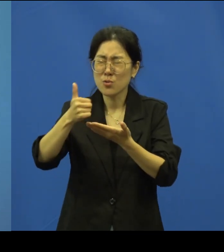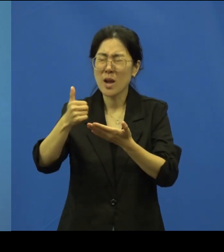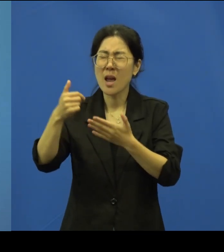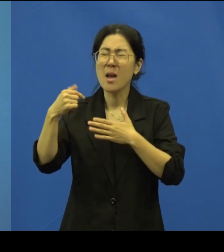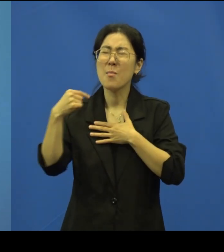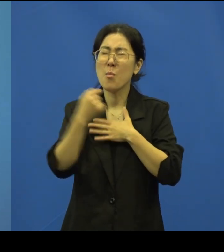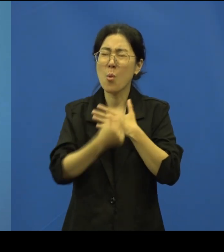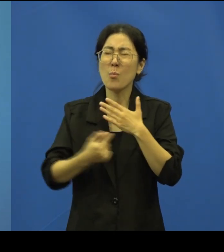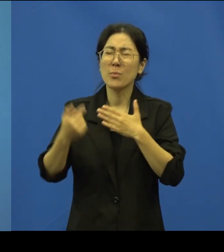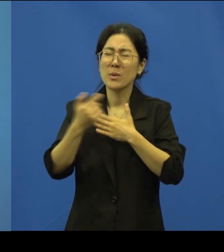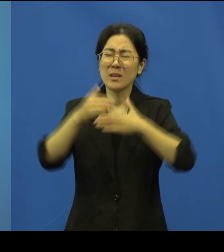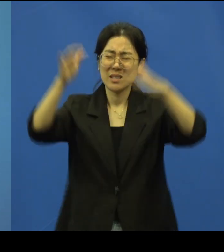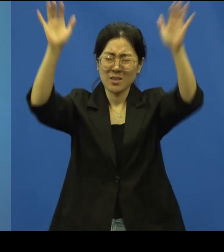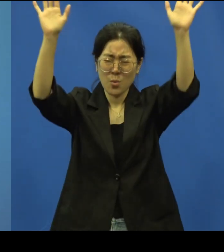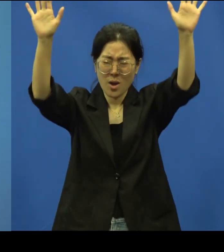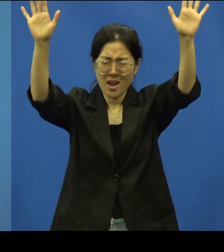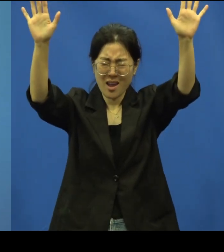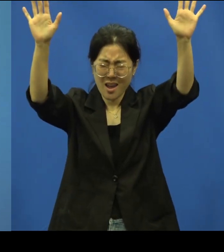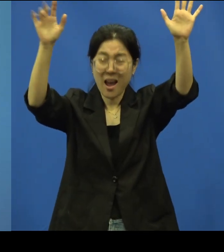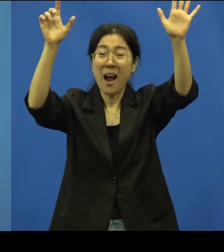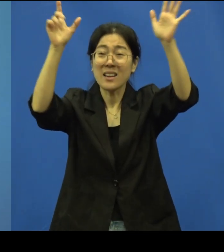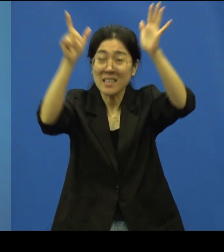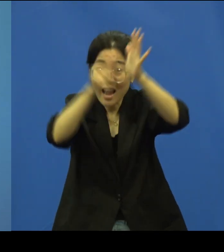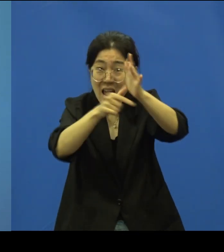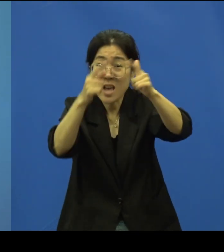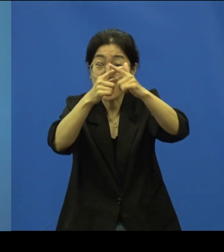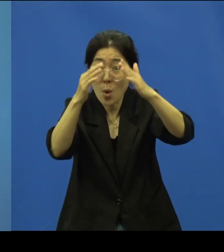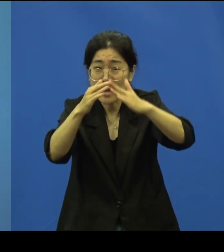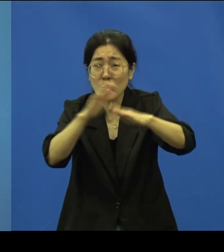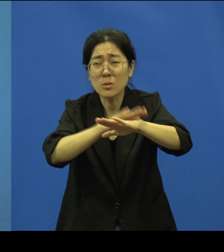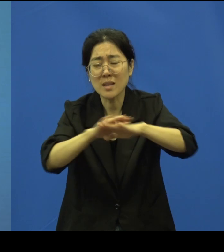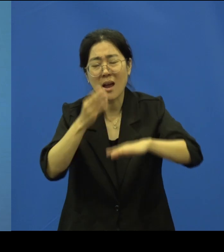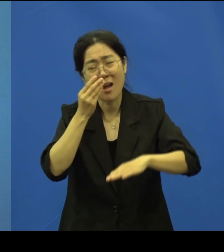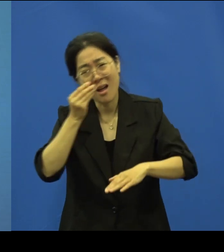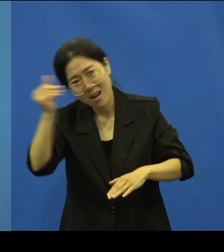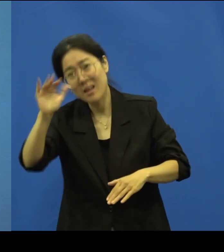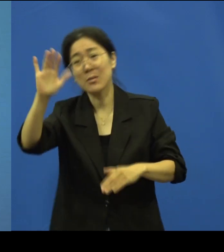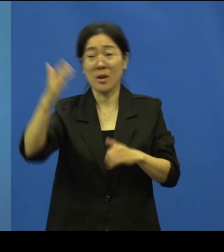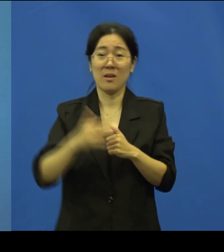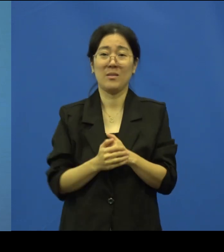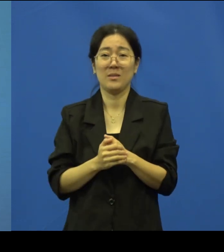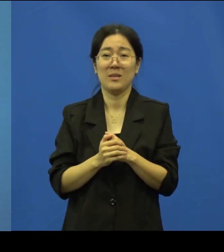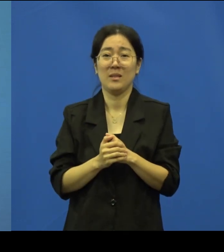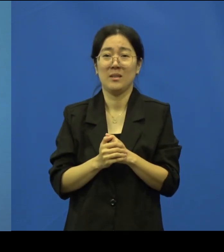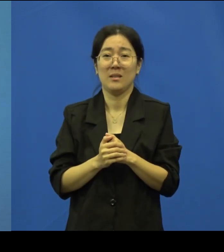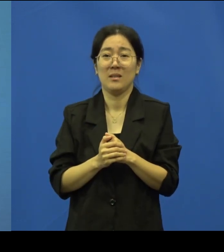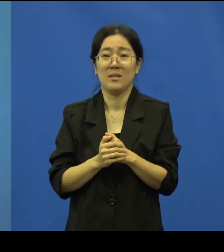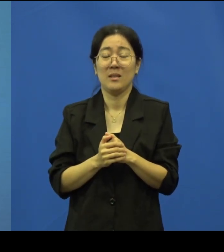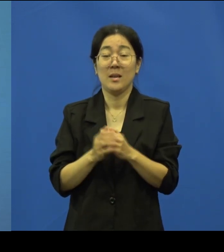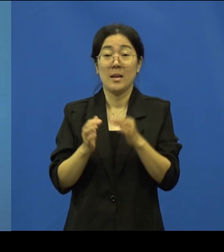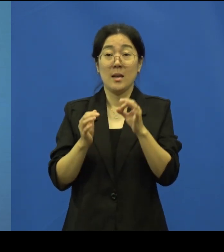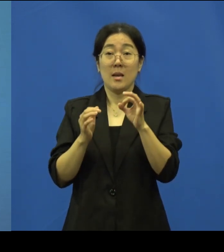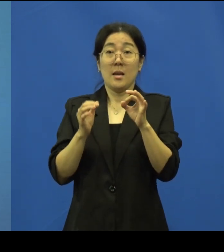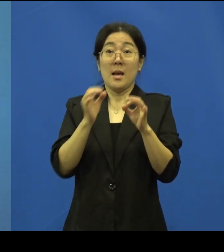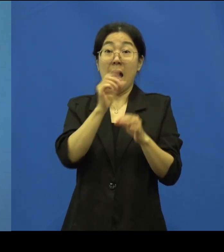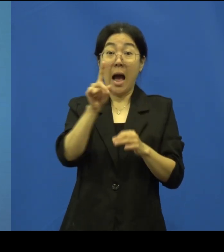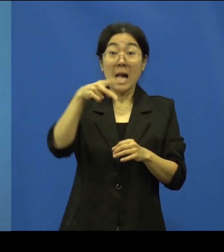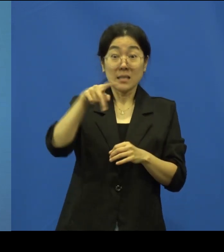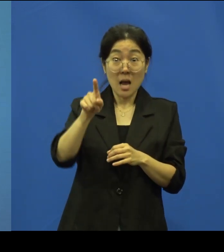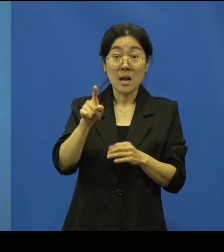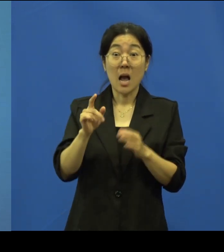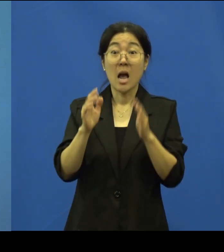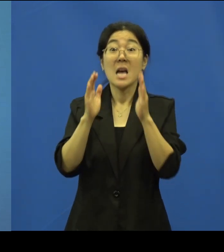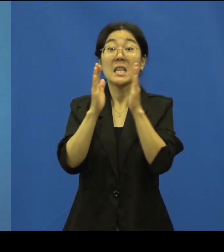교회 또 이 민족에 하나님이 평화의 은혜를 허락해 주실 줄로 믿습니다. 자, 이렇게 아사가